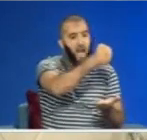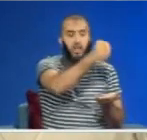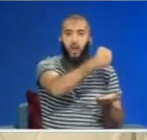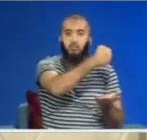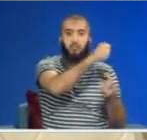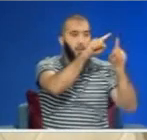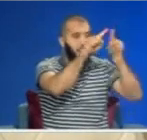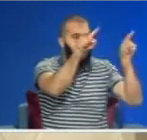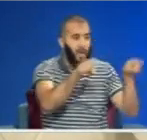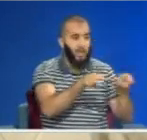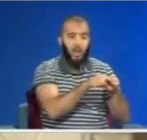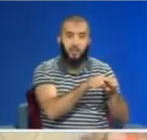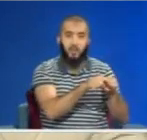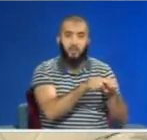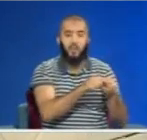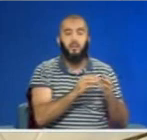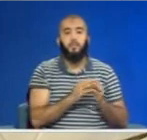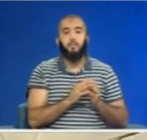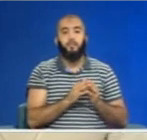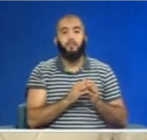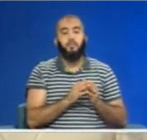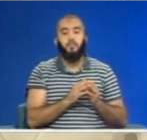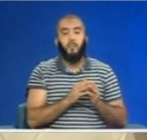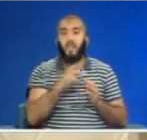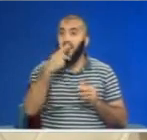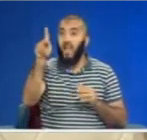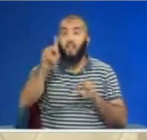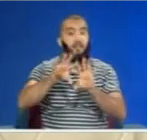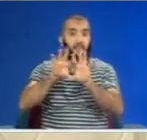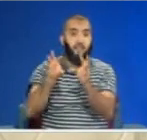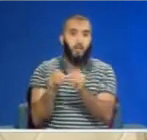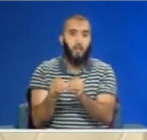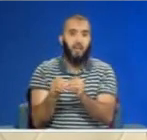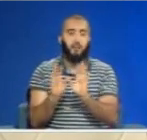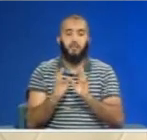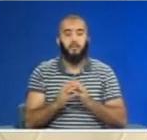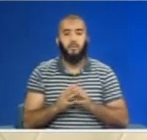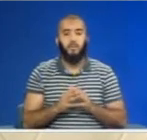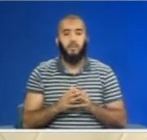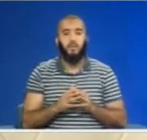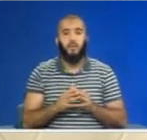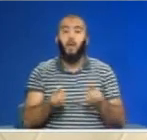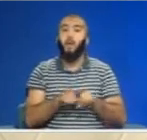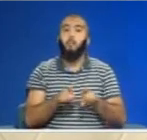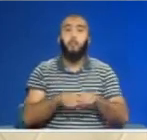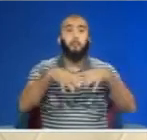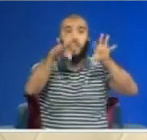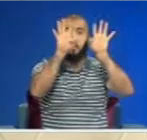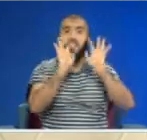كذا والقبر ملك له لا يتصرف فيه لا الجهاز الإداري ولا الجهاز الآخر